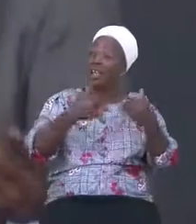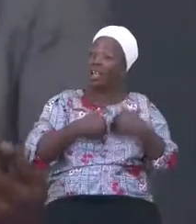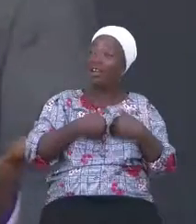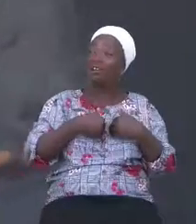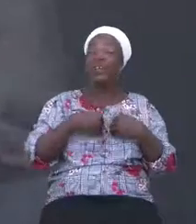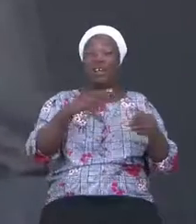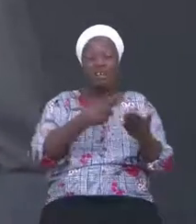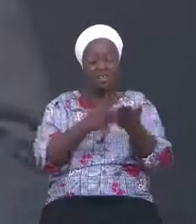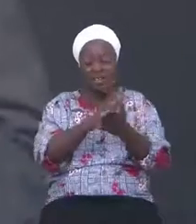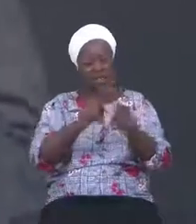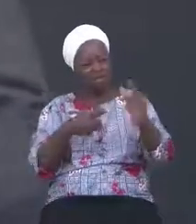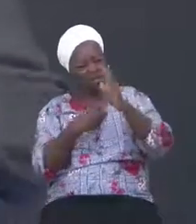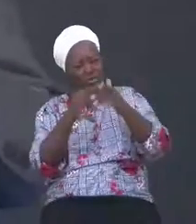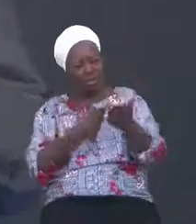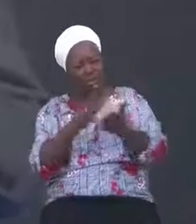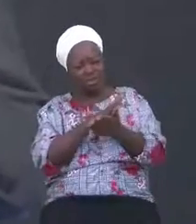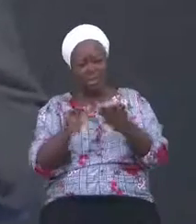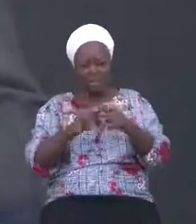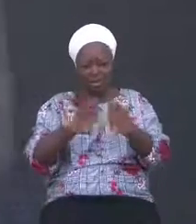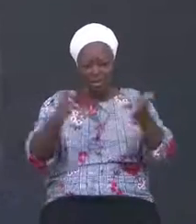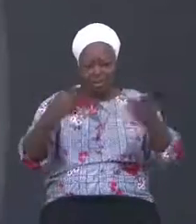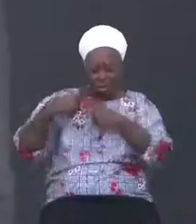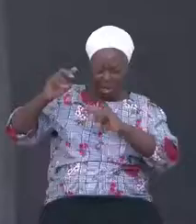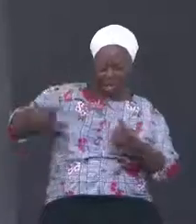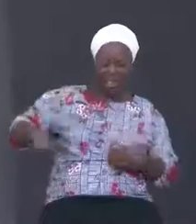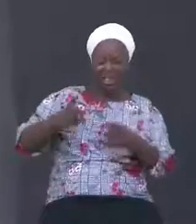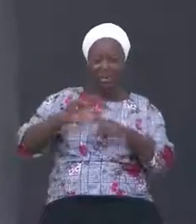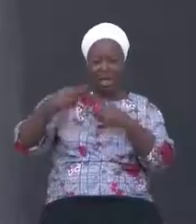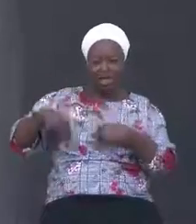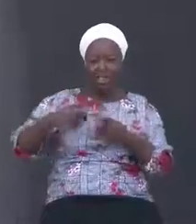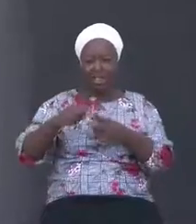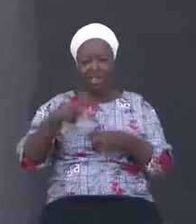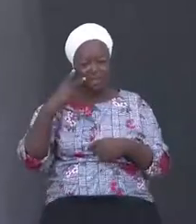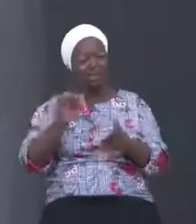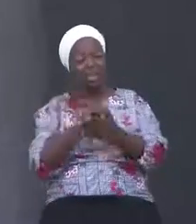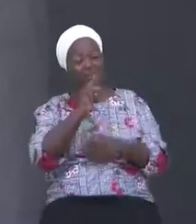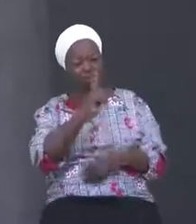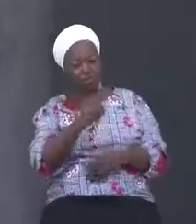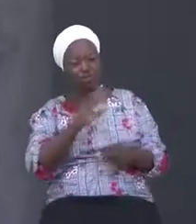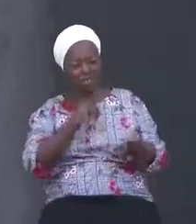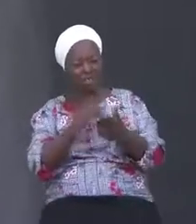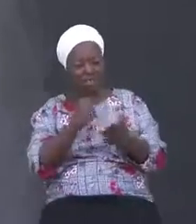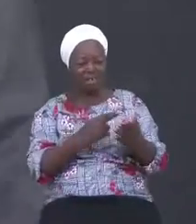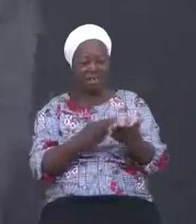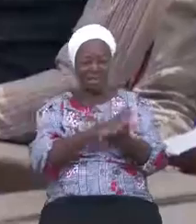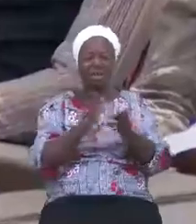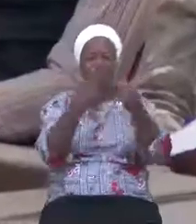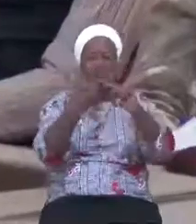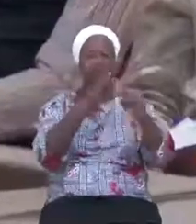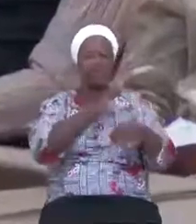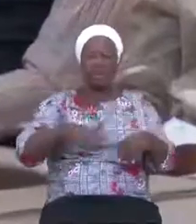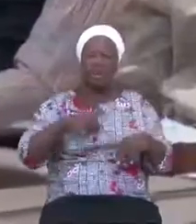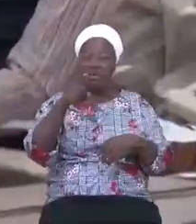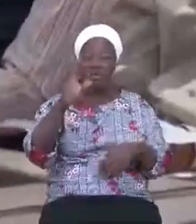Et tu montres ta justice et tu ouvres ton cœur. Ah, ça c'est bien, c'est l'original. C'est la justice venue de Christ. Et